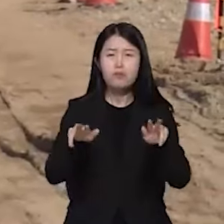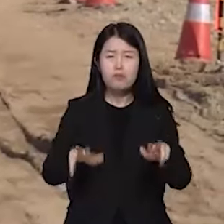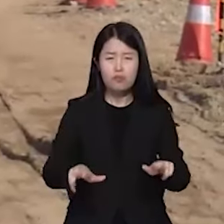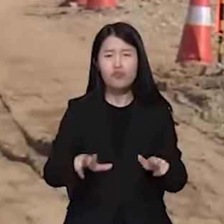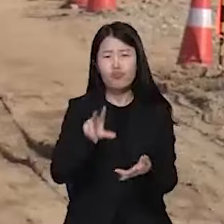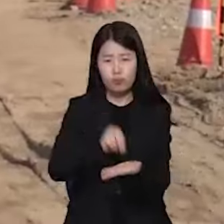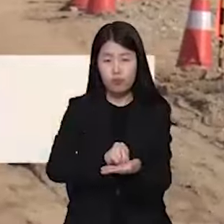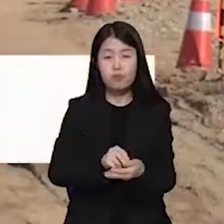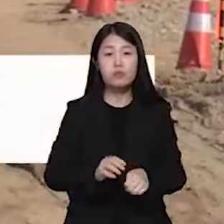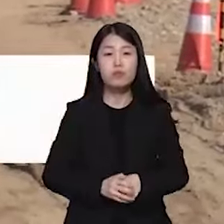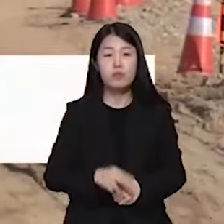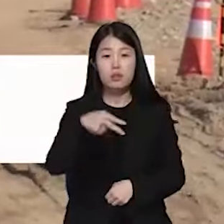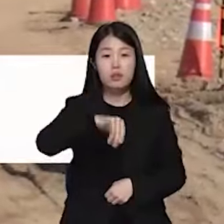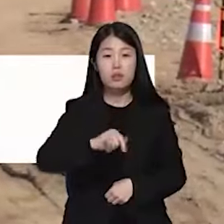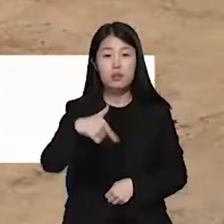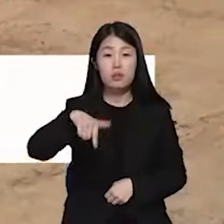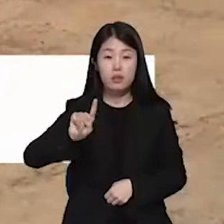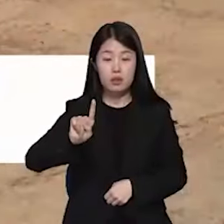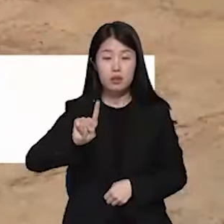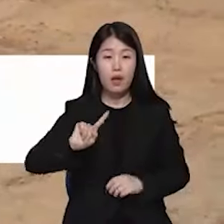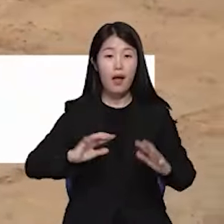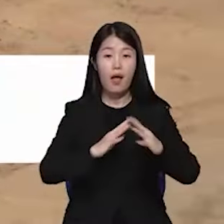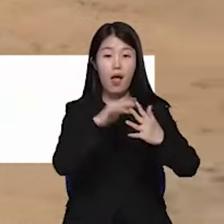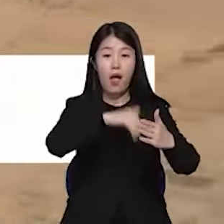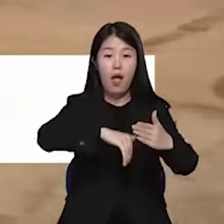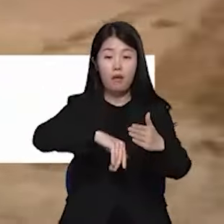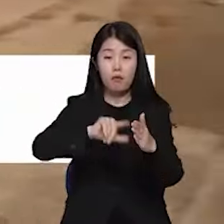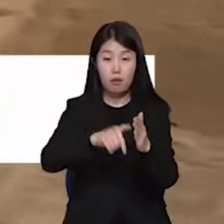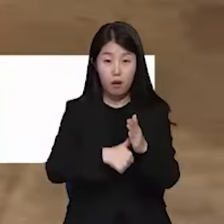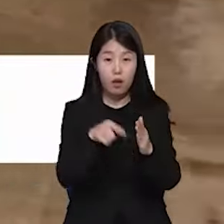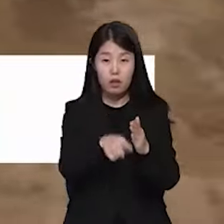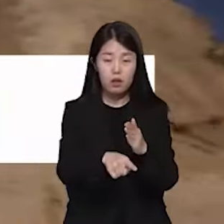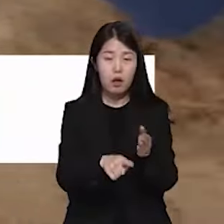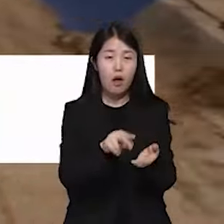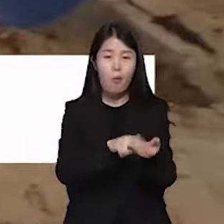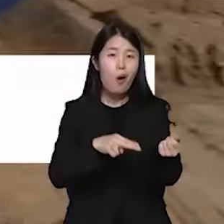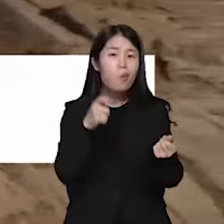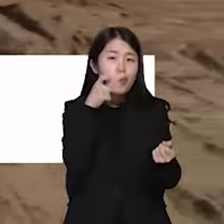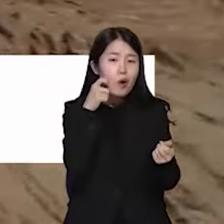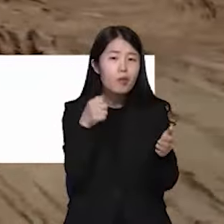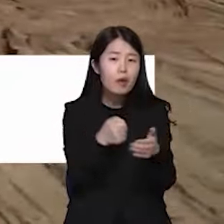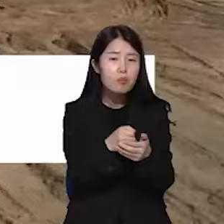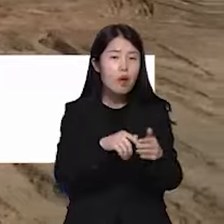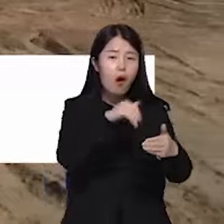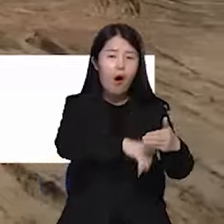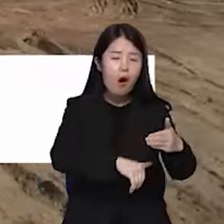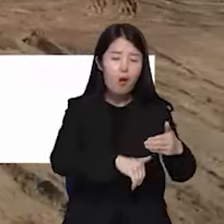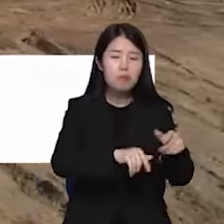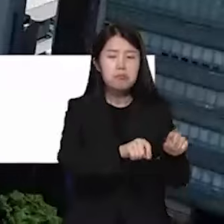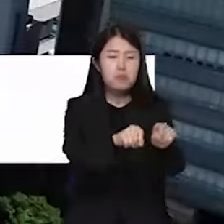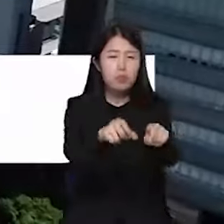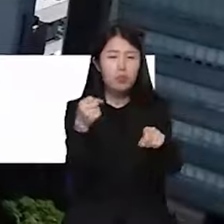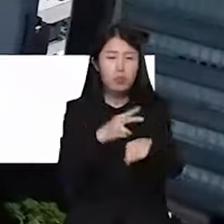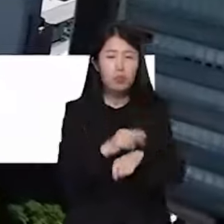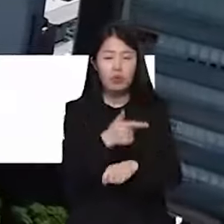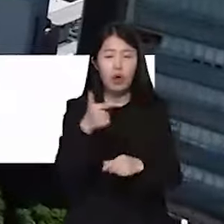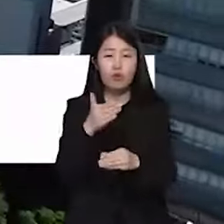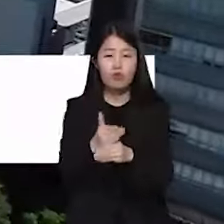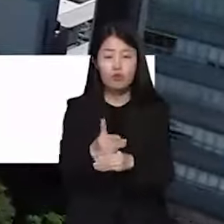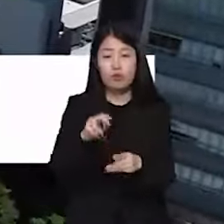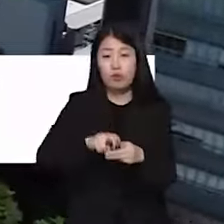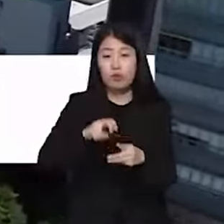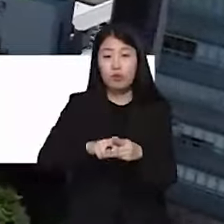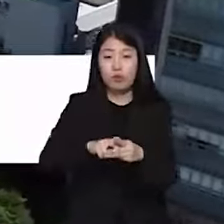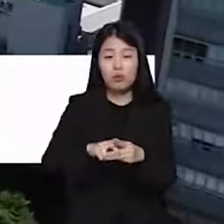있습니다 신가지구 재개발의 경우 분양시장 위축으로 착공이 지원되고 있고 김대중 컨벤션 센터 제 2 전시장